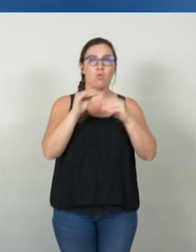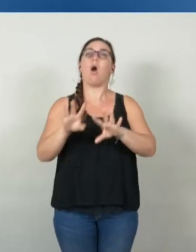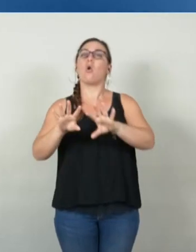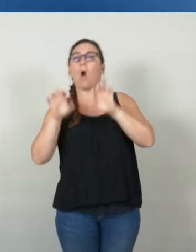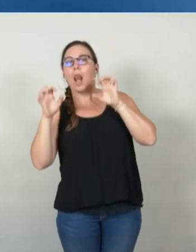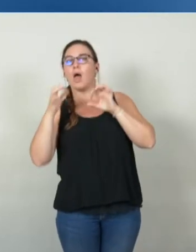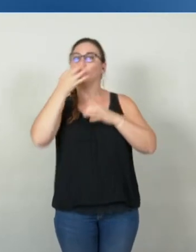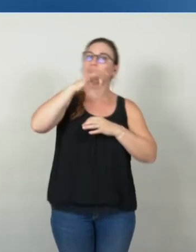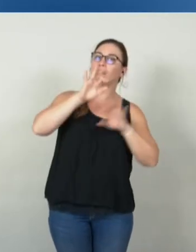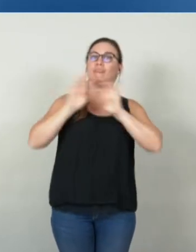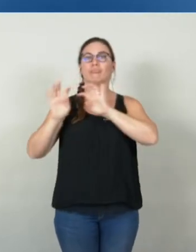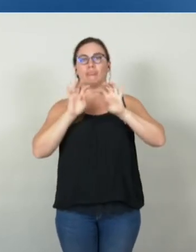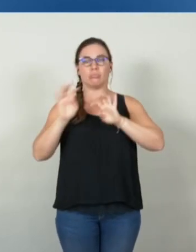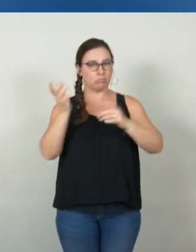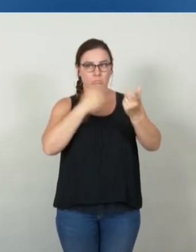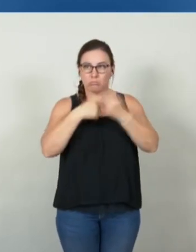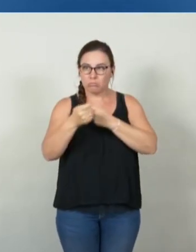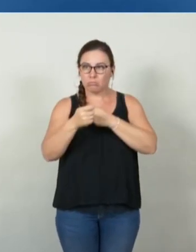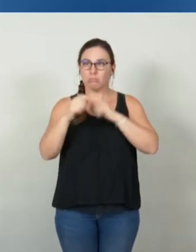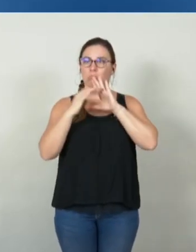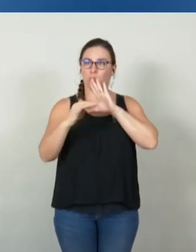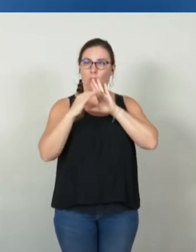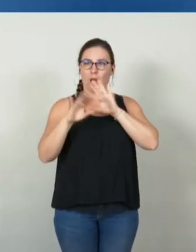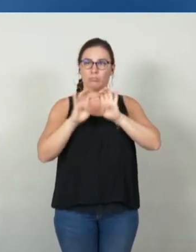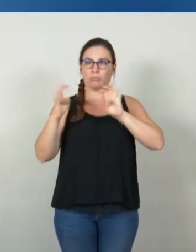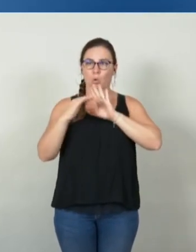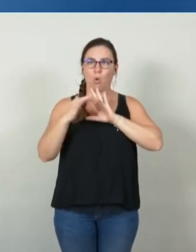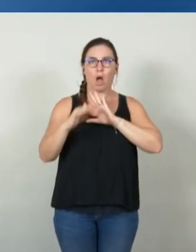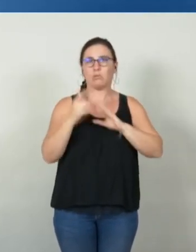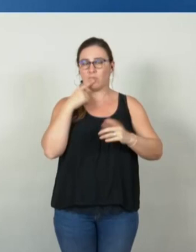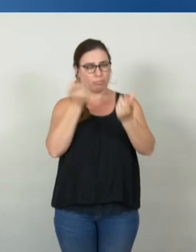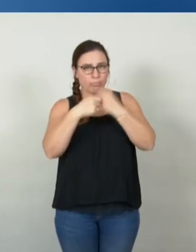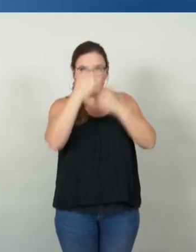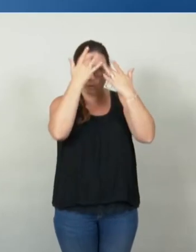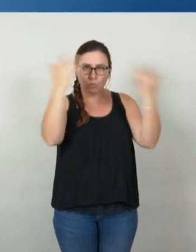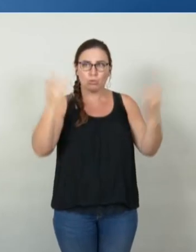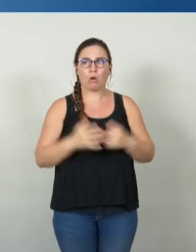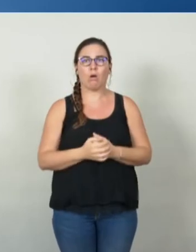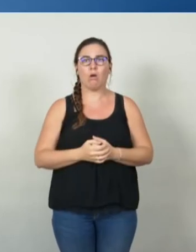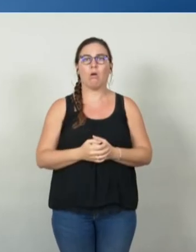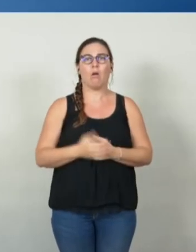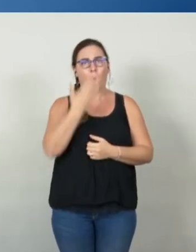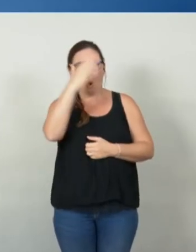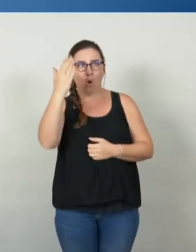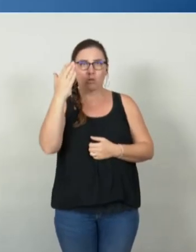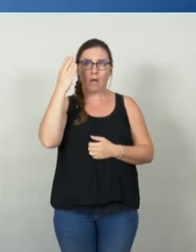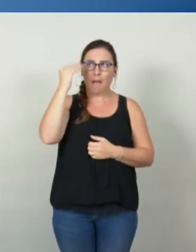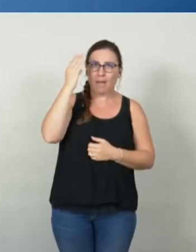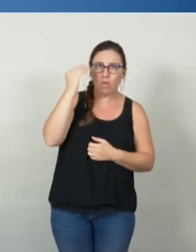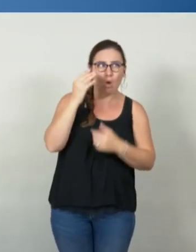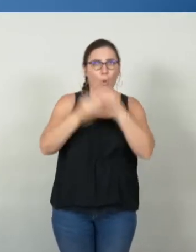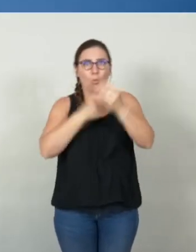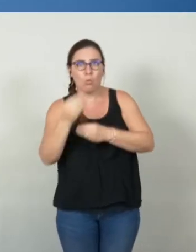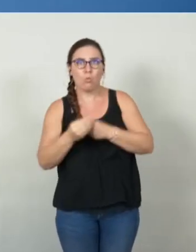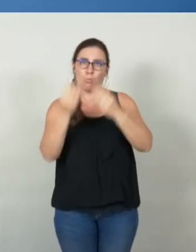chorale est inéligible à la demande de subventions culture les autres pratiques des autres amateurs si elles sont encadrées par des